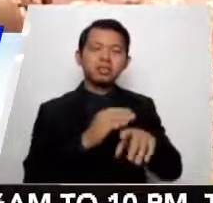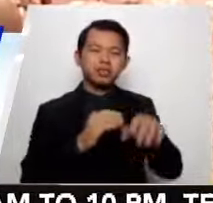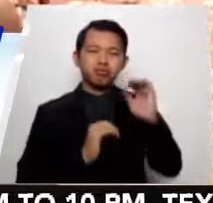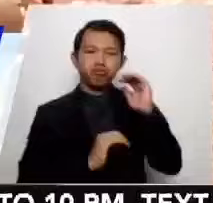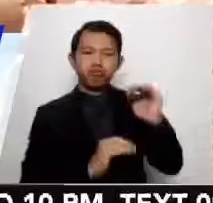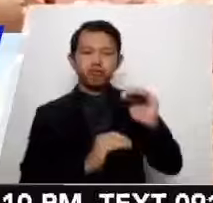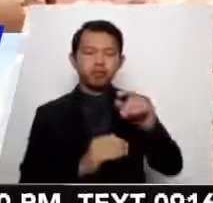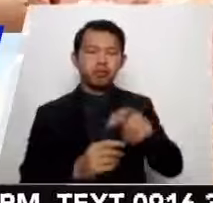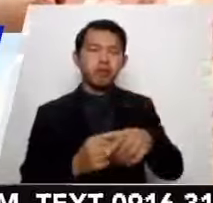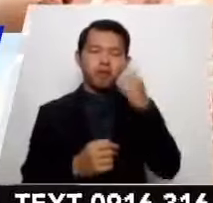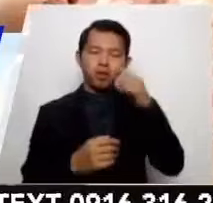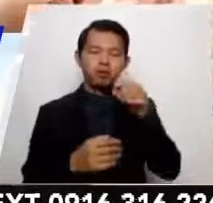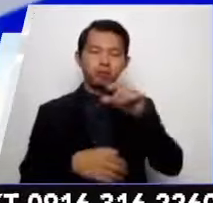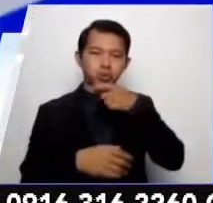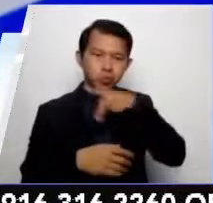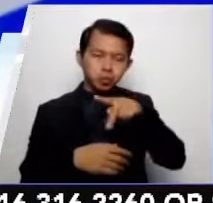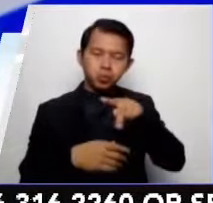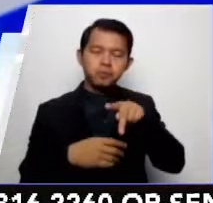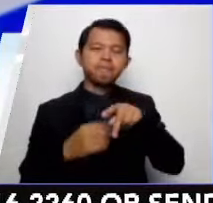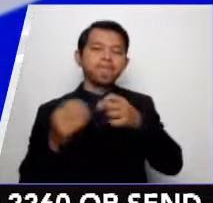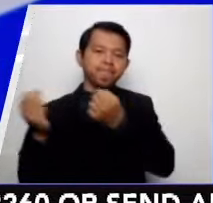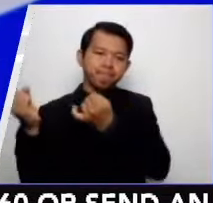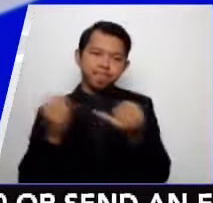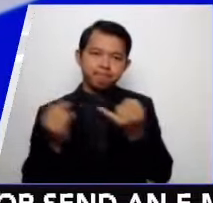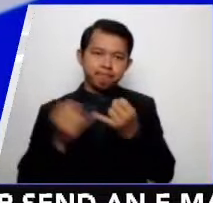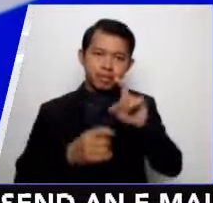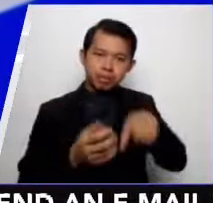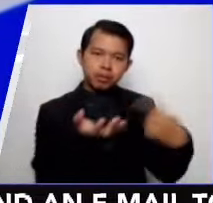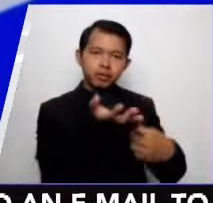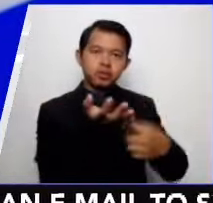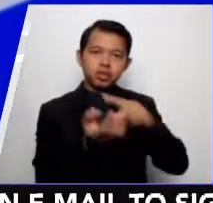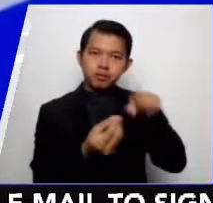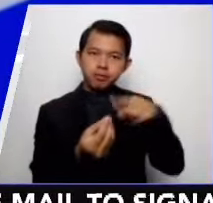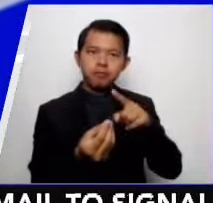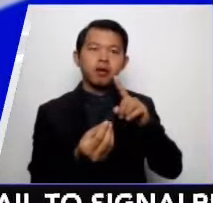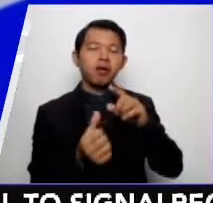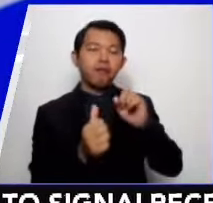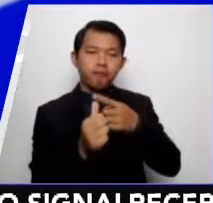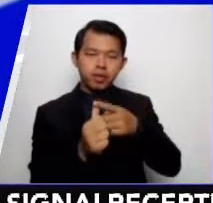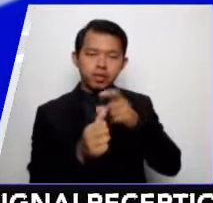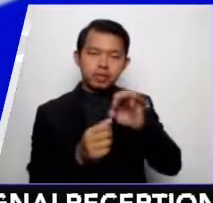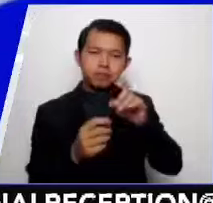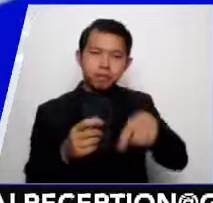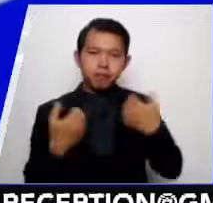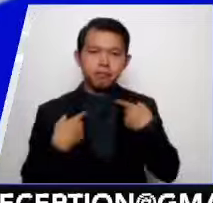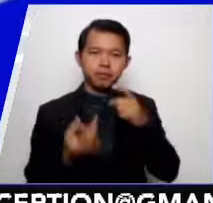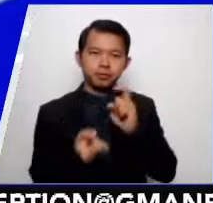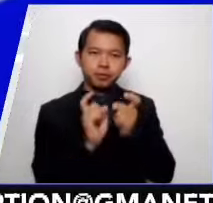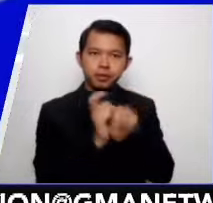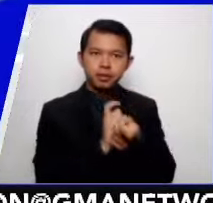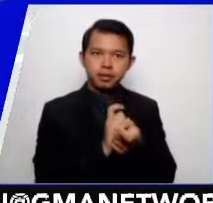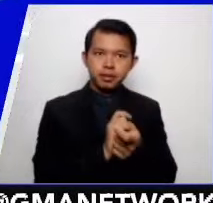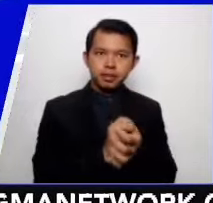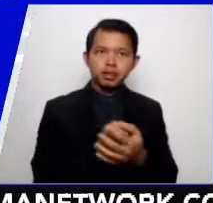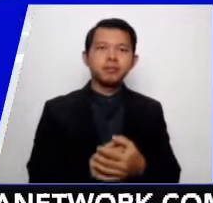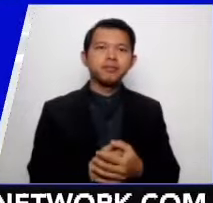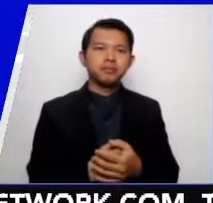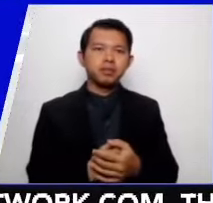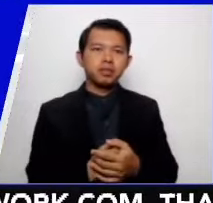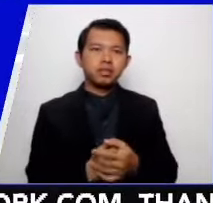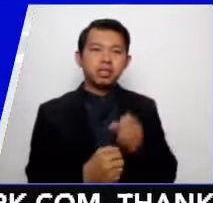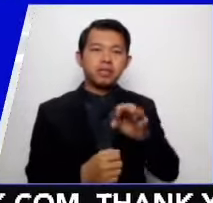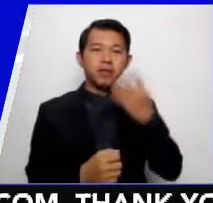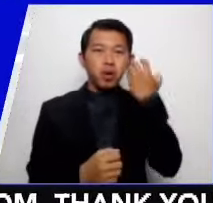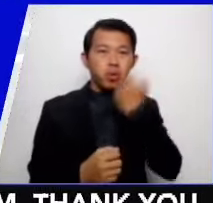muna kung may mga pagbabago. Yung mga malilit na quota holders, halos wala ng quota. Siyempre, pagkulang ang stock,